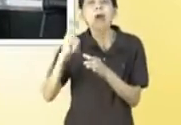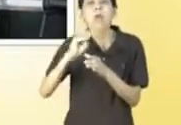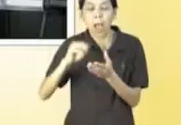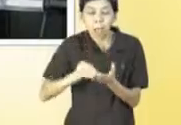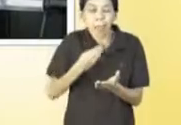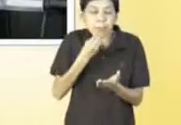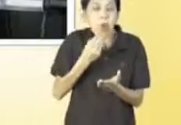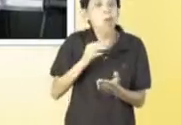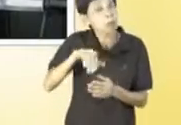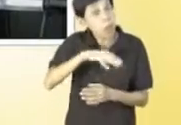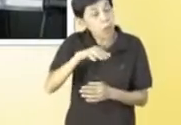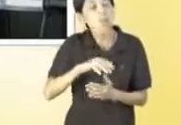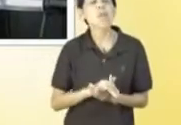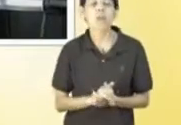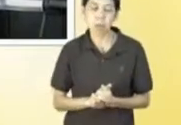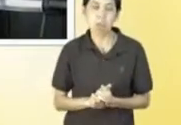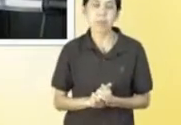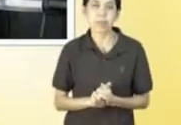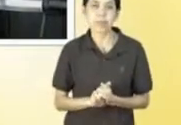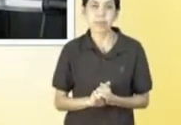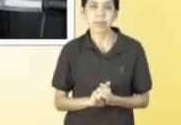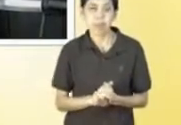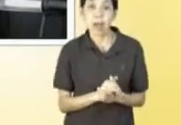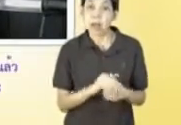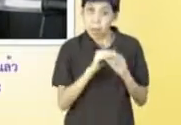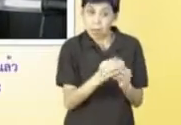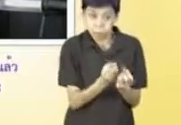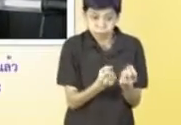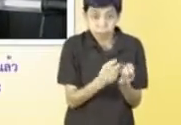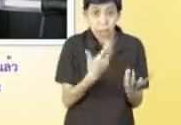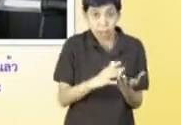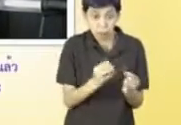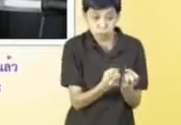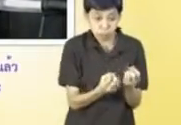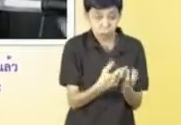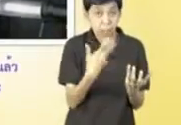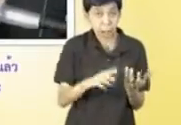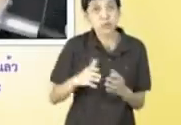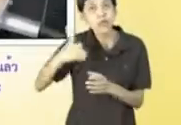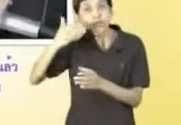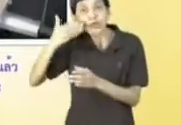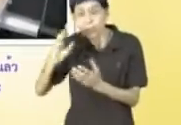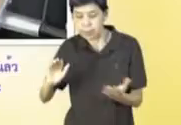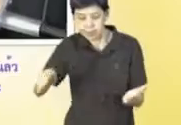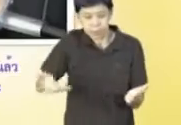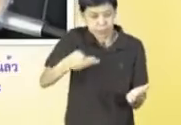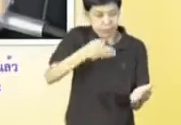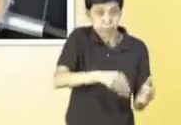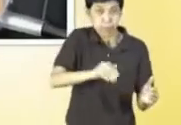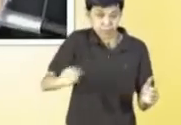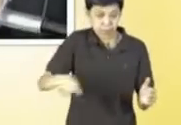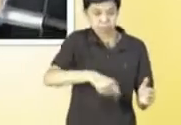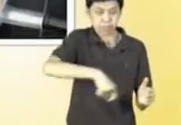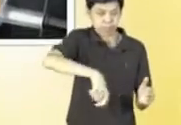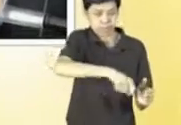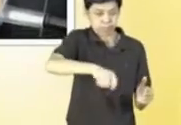กะปิน้ำพริกกะปิทั่วไปนี่แหละใช่ไหมคะ ครับผม ต่อไปหลังจากที่กะทิแตกมันแล้วก็ใส่เครื่องแกงลงไปนะคะ ครับผม